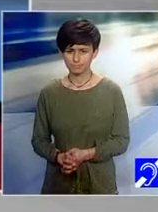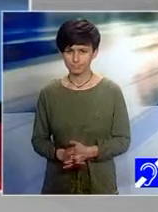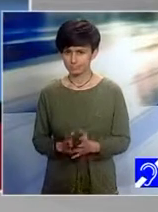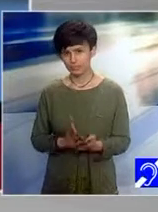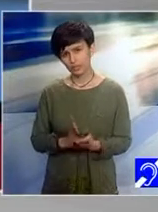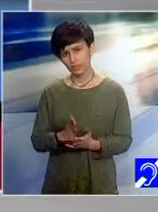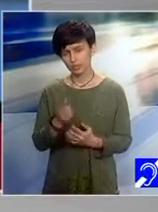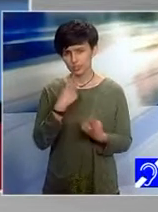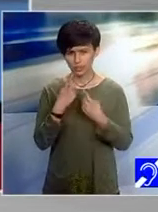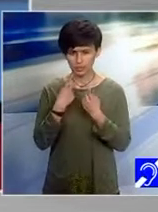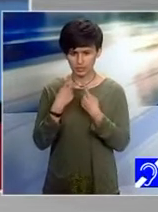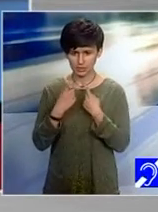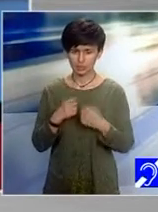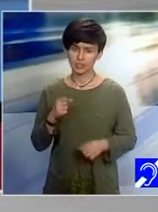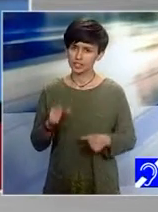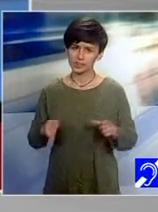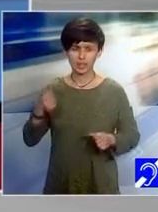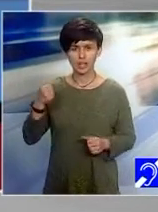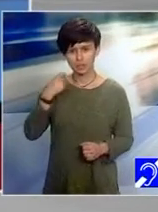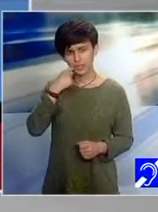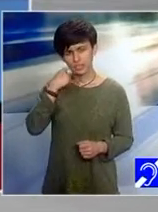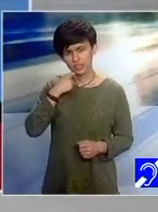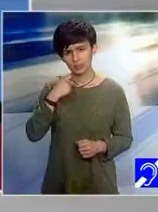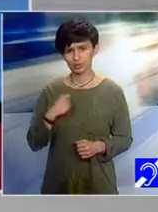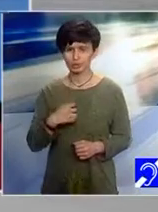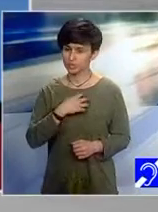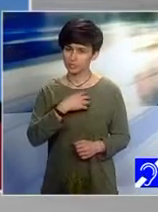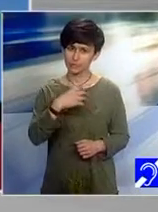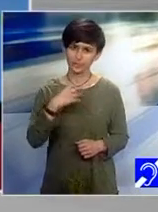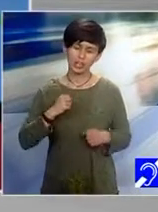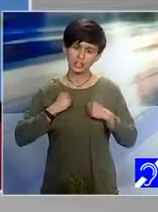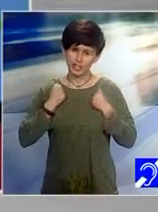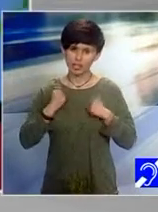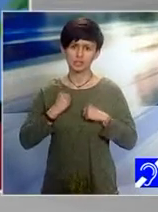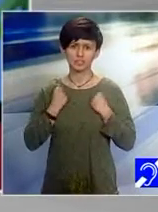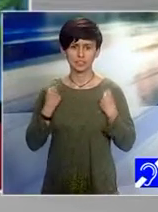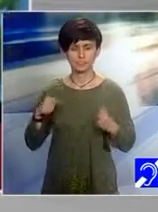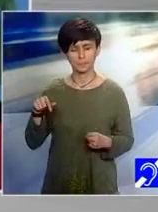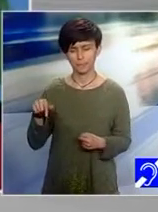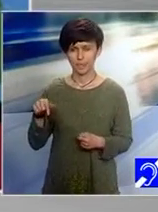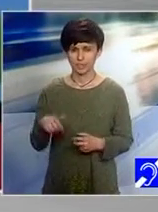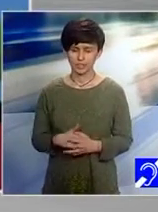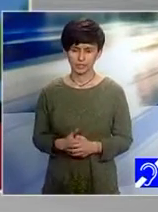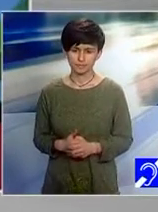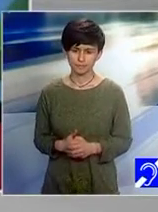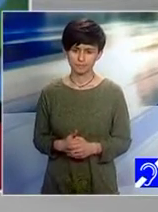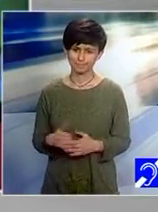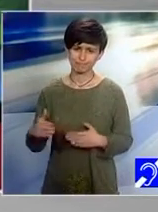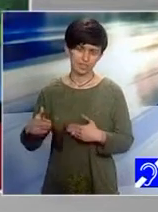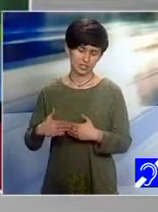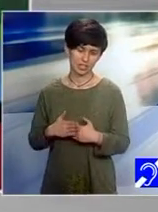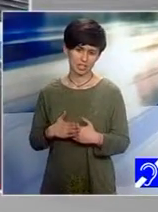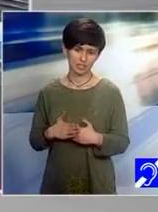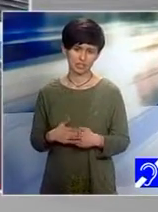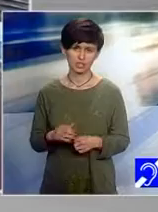Continuăm discuția noastră despre armenii din Cluj, despre bogatele activități ale acestora. Ni s-a alăturat în studio și doamna Ana